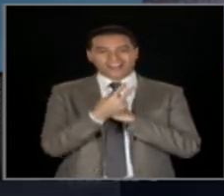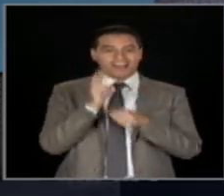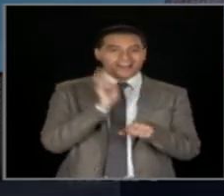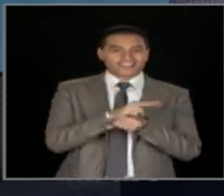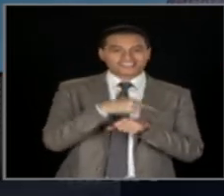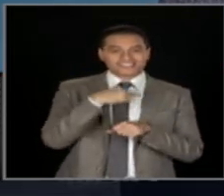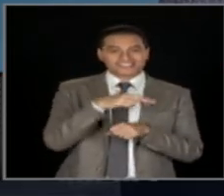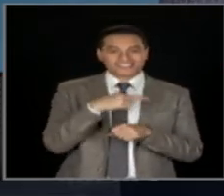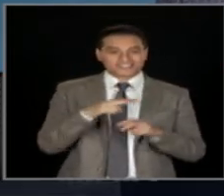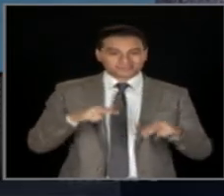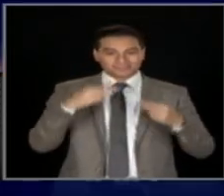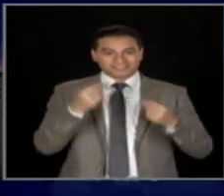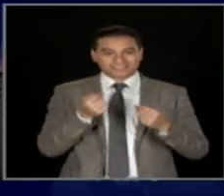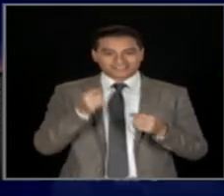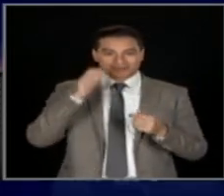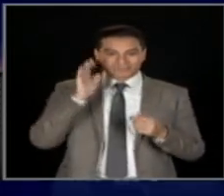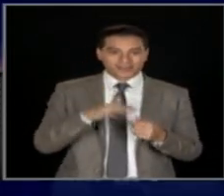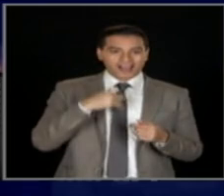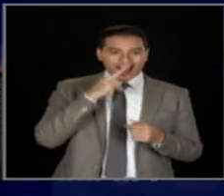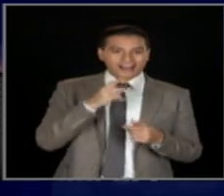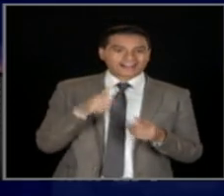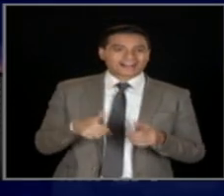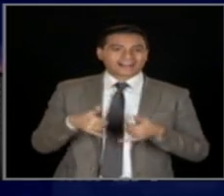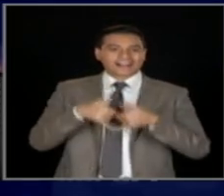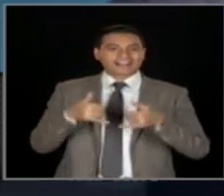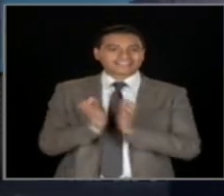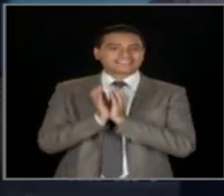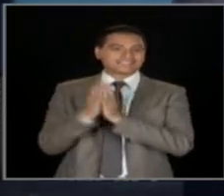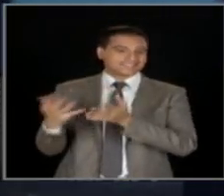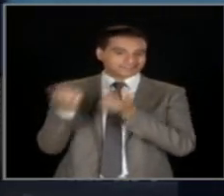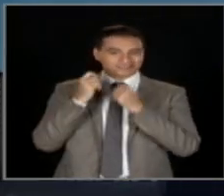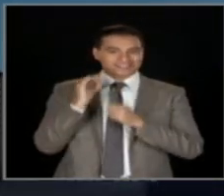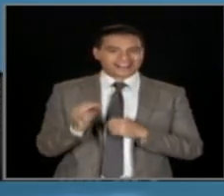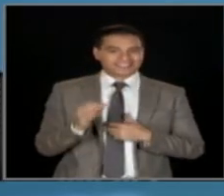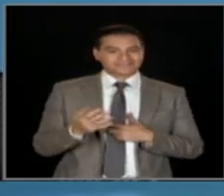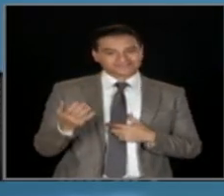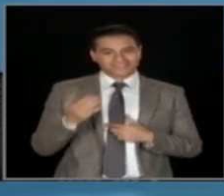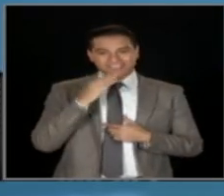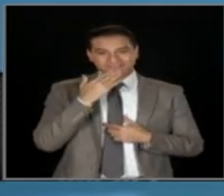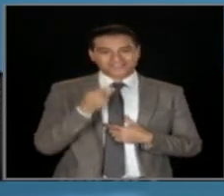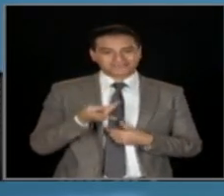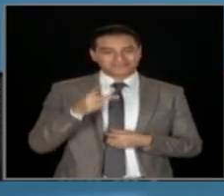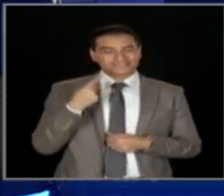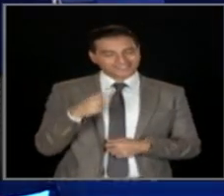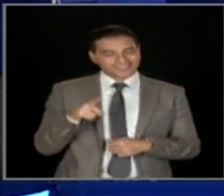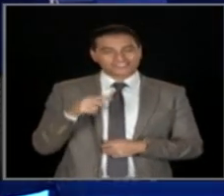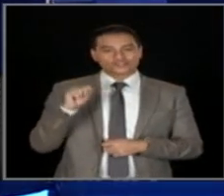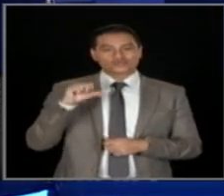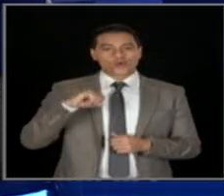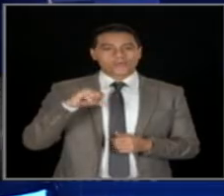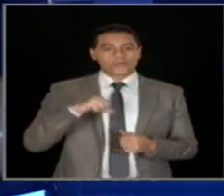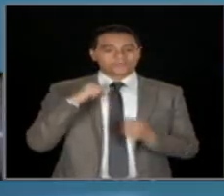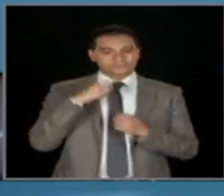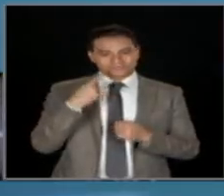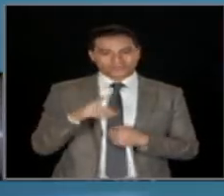ثانيه الكاونتر ما لحقش يعني، ما فيش. بقول لك ايه، احنا نسحب منه اللقب. الحمد لله. حسن عروس، السومو.